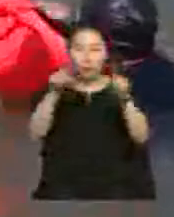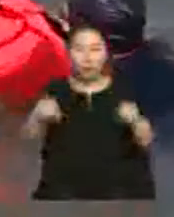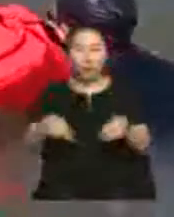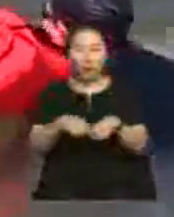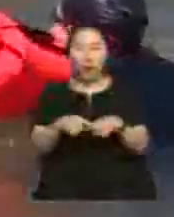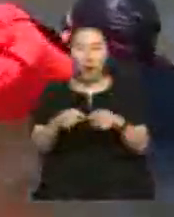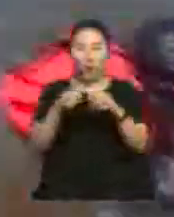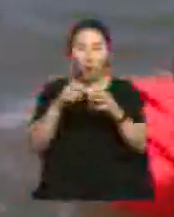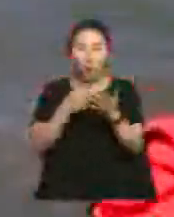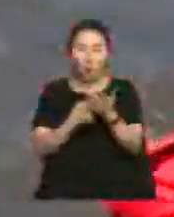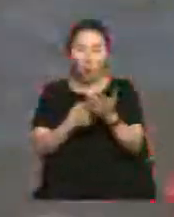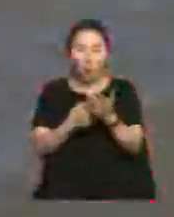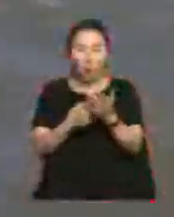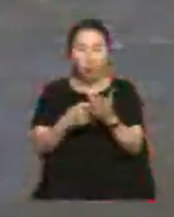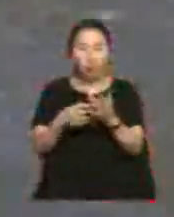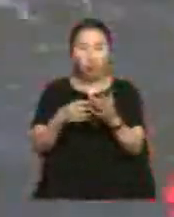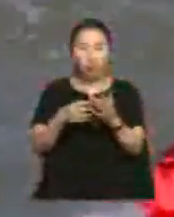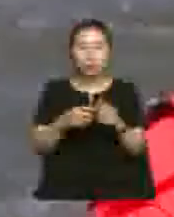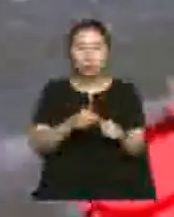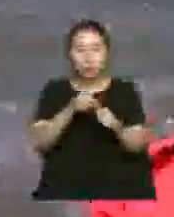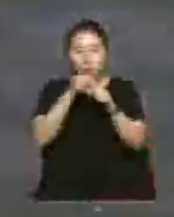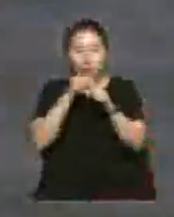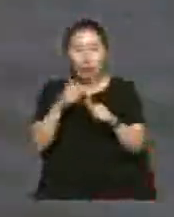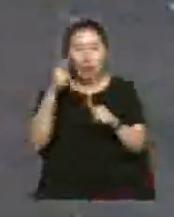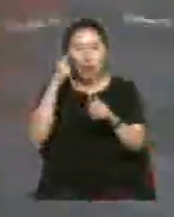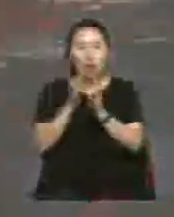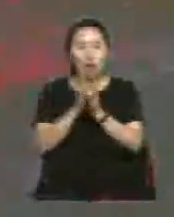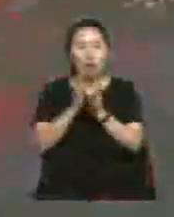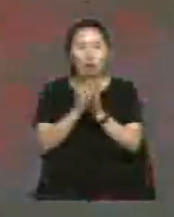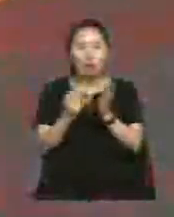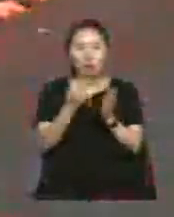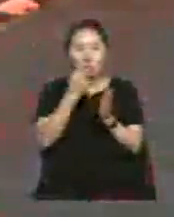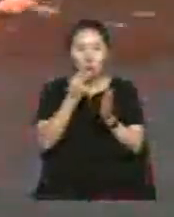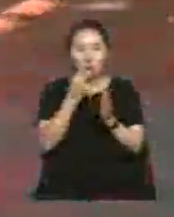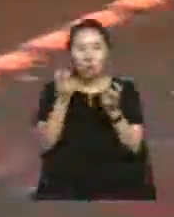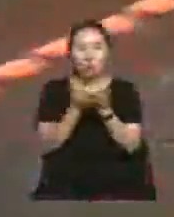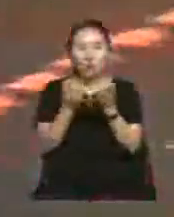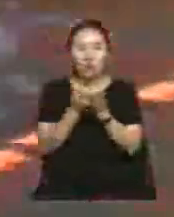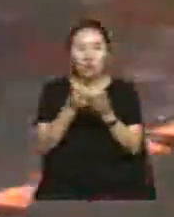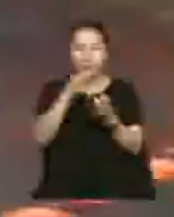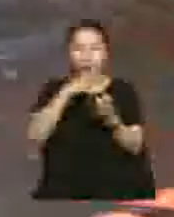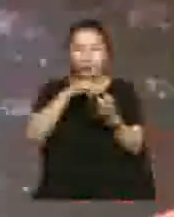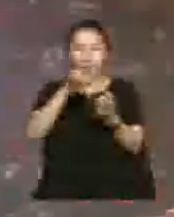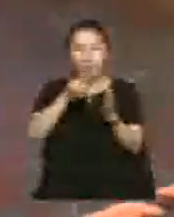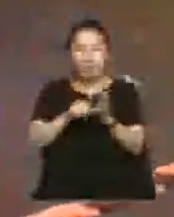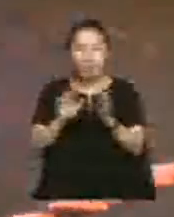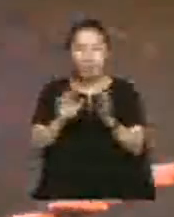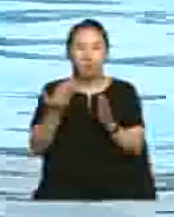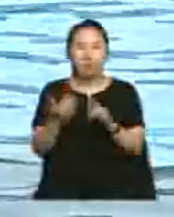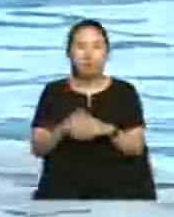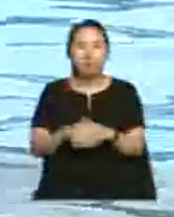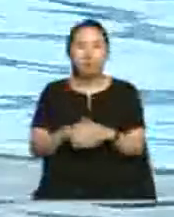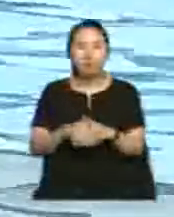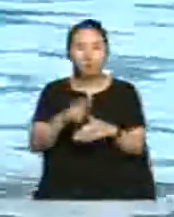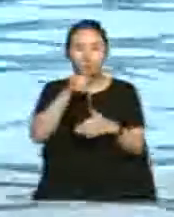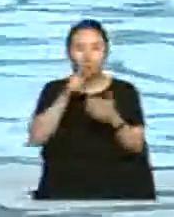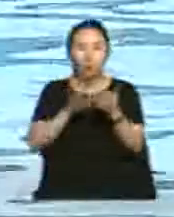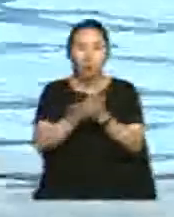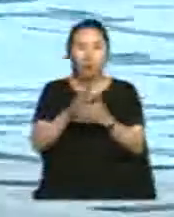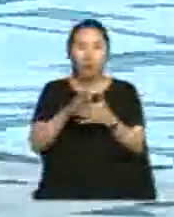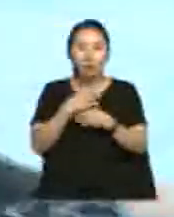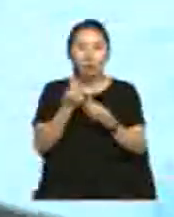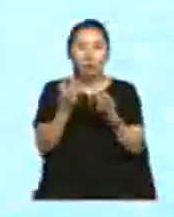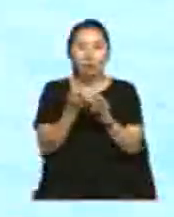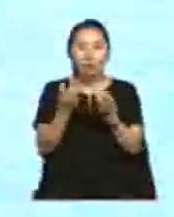과자봉지로 할 수 있는 구조체험부터 자력구조 기술인 이 생존수영법까지 유익한 시간이 될 텐데요. 이 밖에도 물놀이